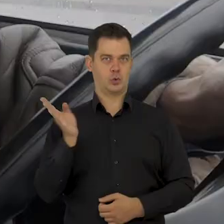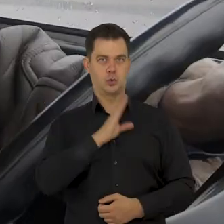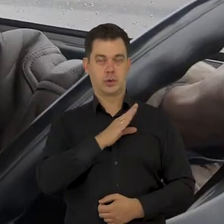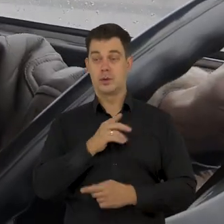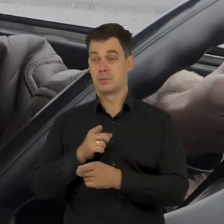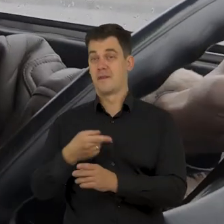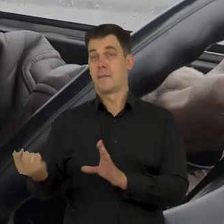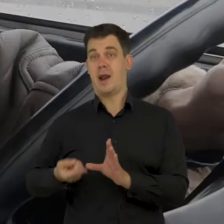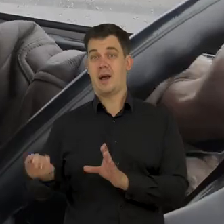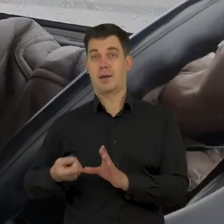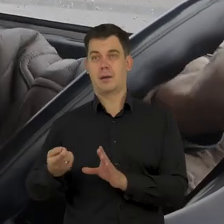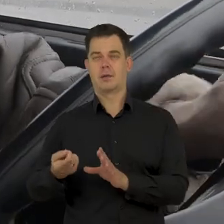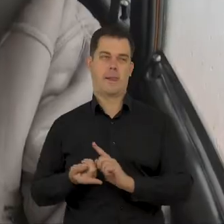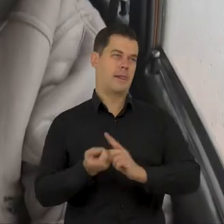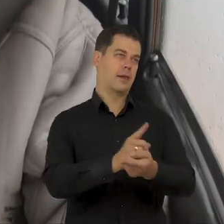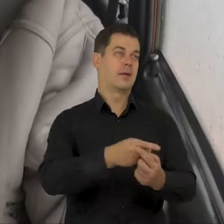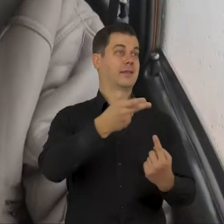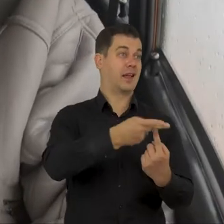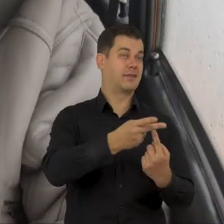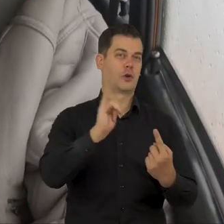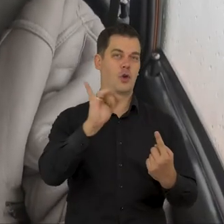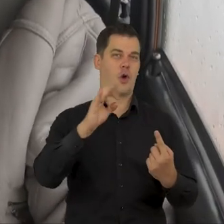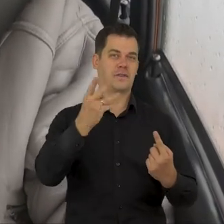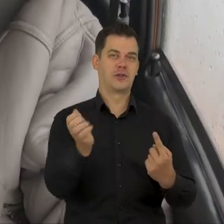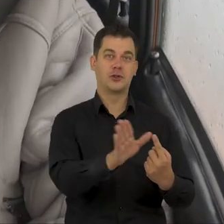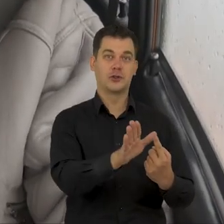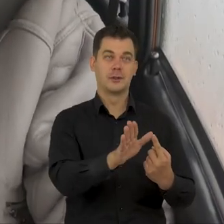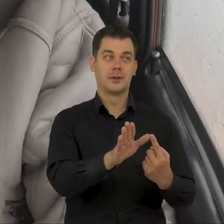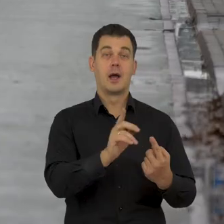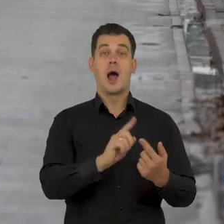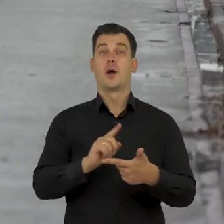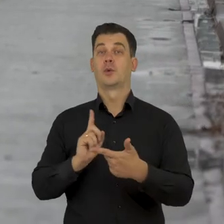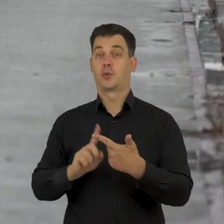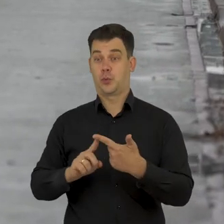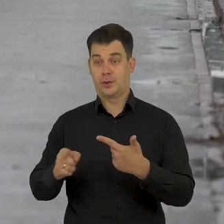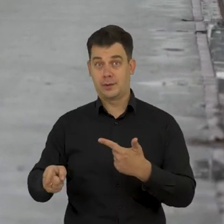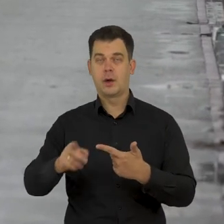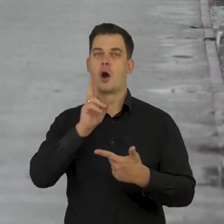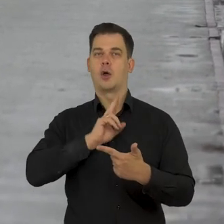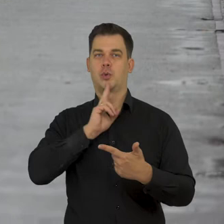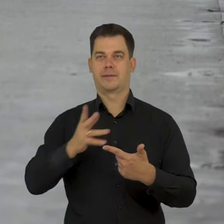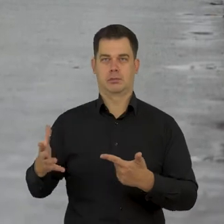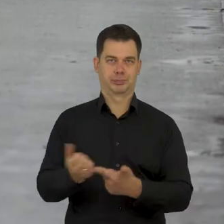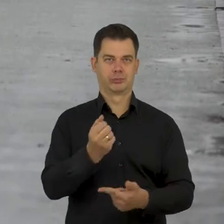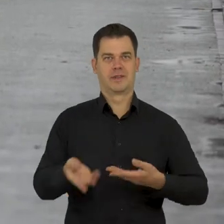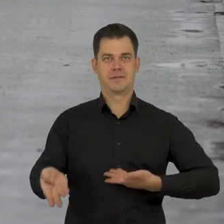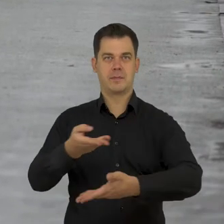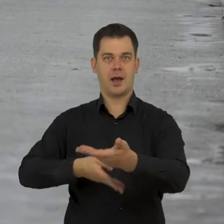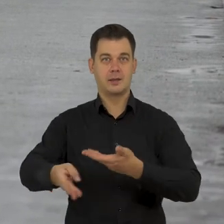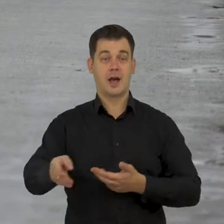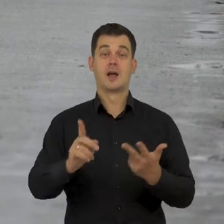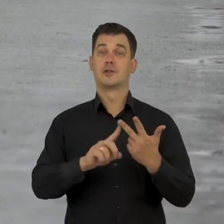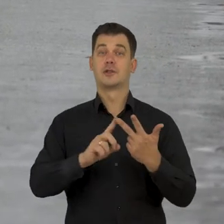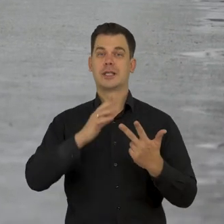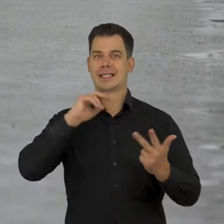i od razu jedną zamieniłem na telewizor i owisz, który był też nie do zdobycia, drugą na lodówkę, trzecią na